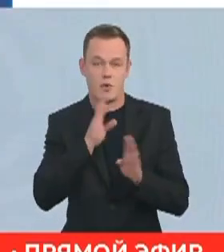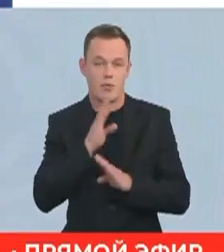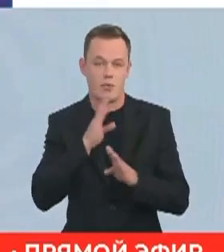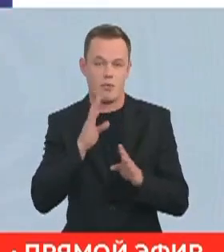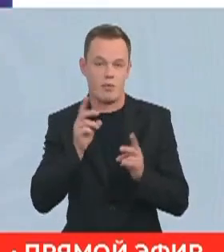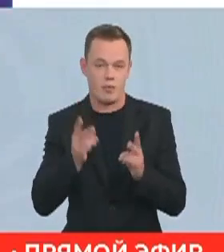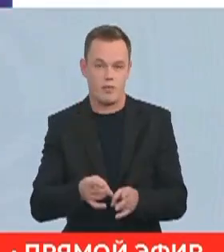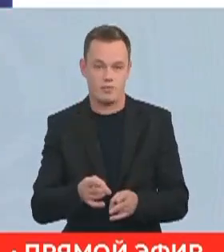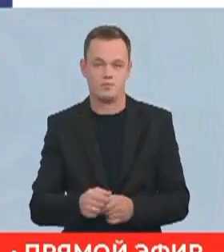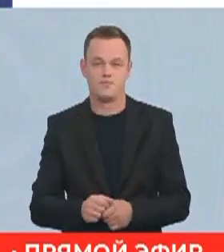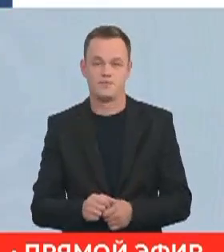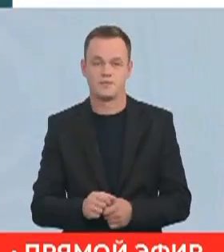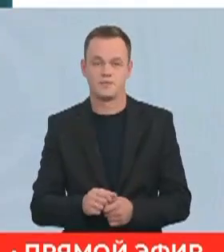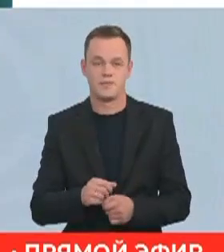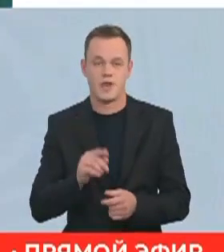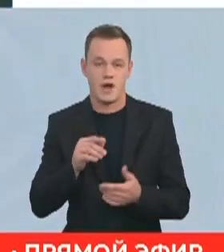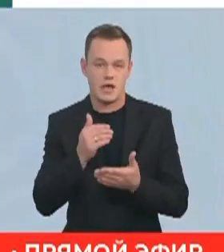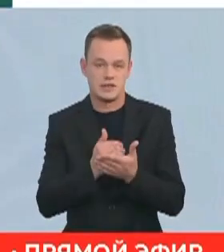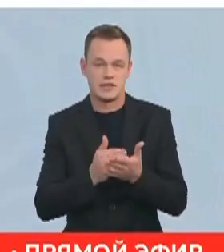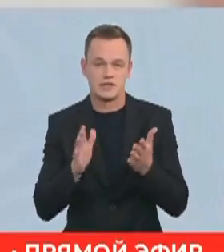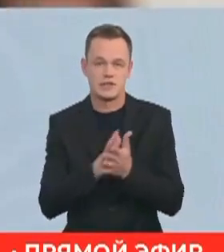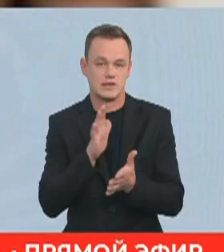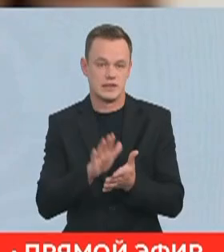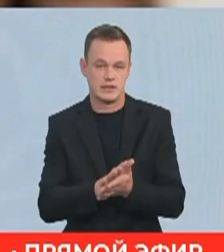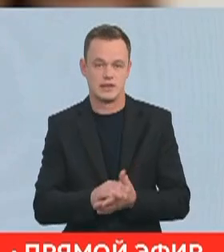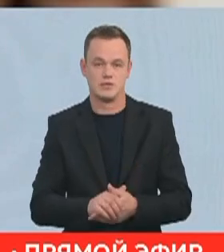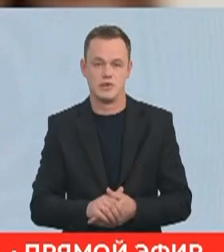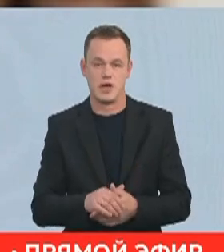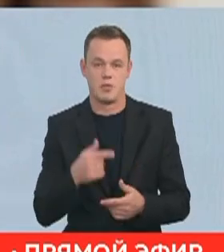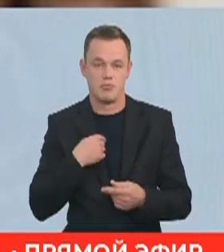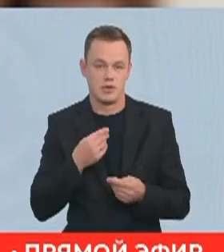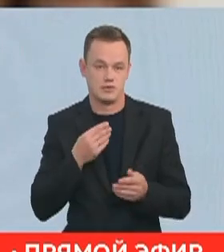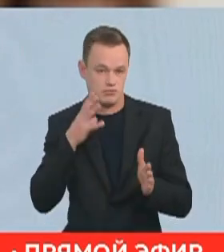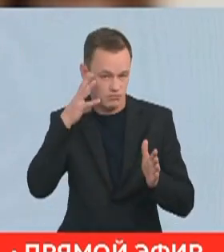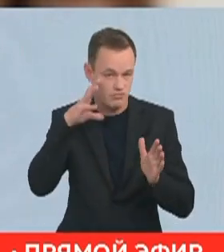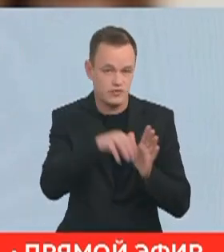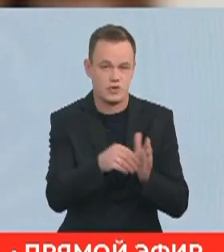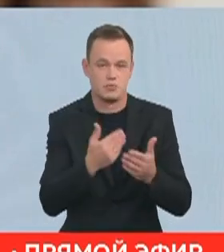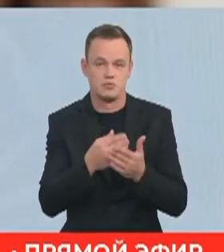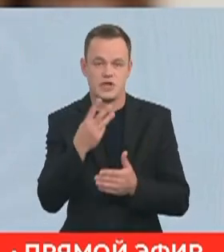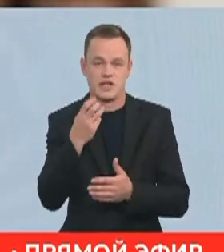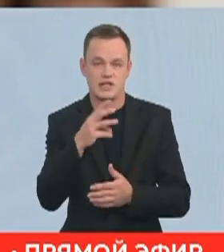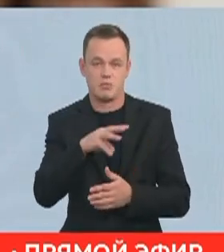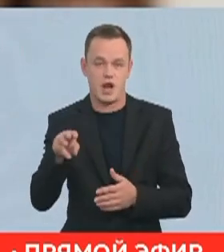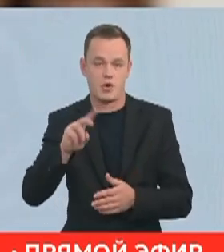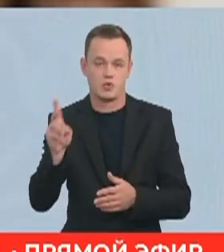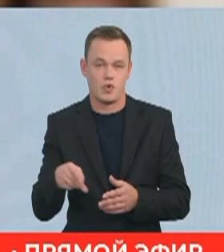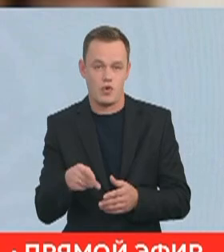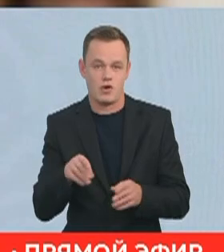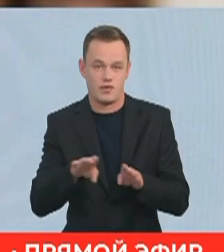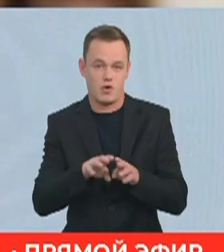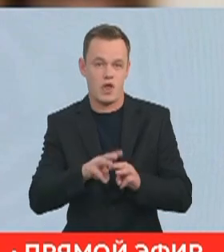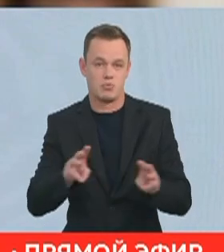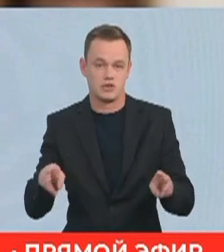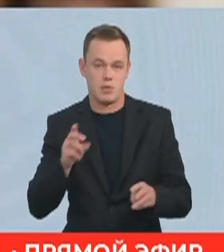катастроф, пишет Зои Шлангер в статье для «Атлантик». Мы вложили почти $300 миллиардов в Украину, и при этом